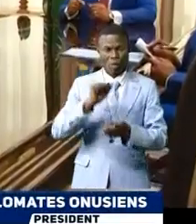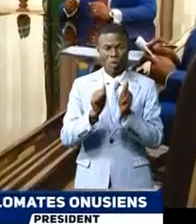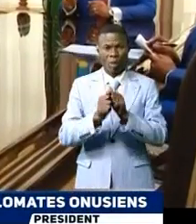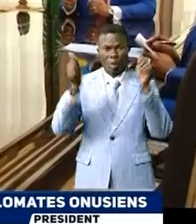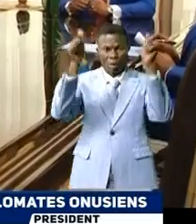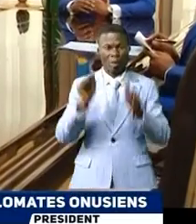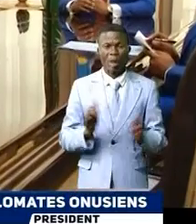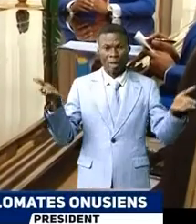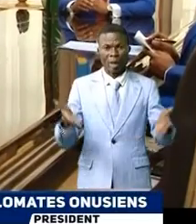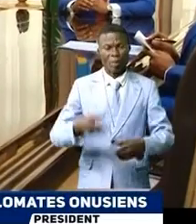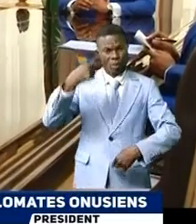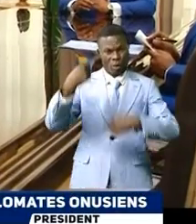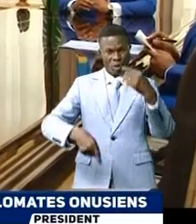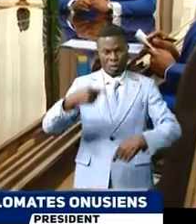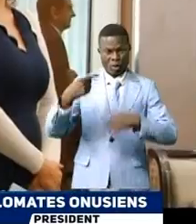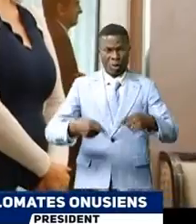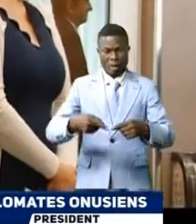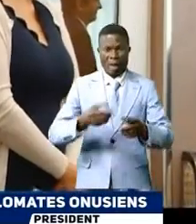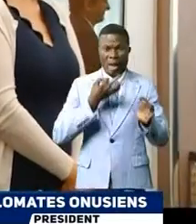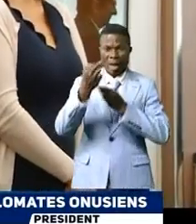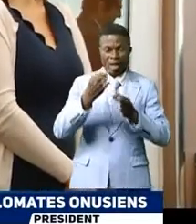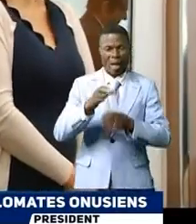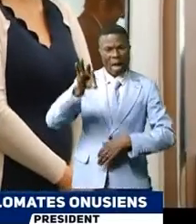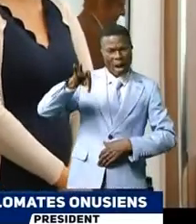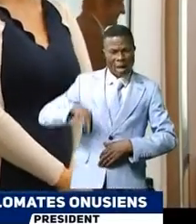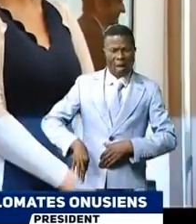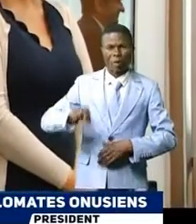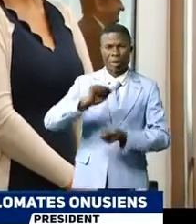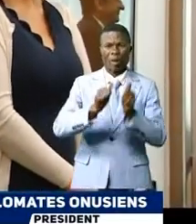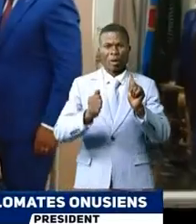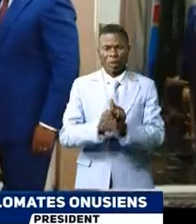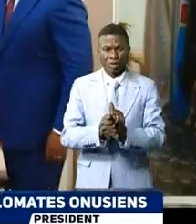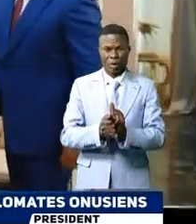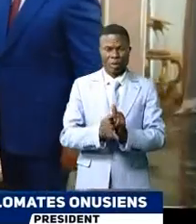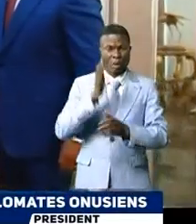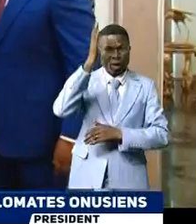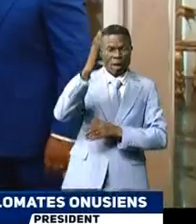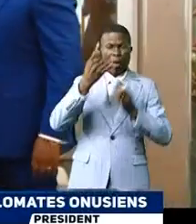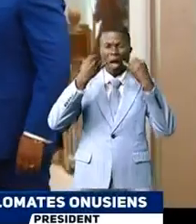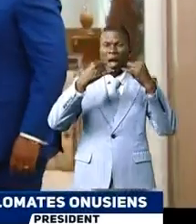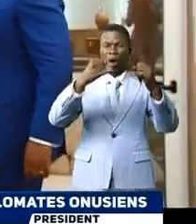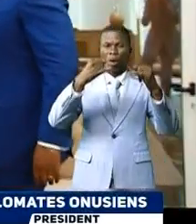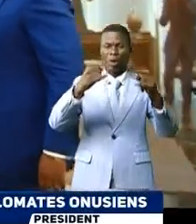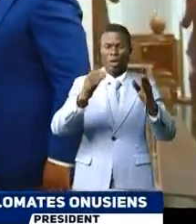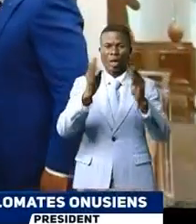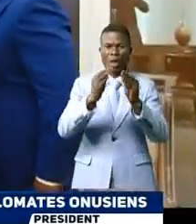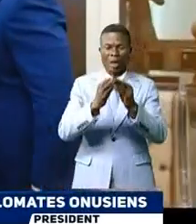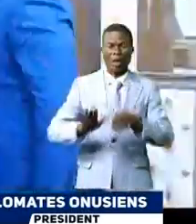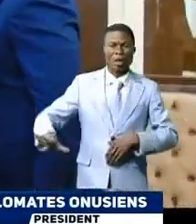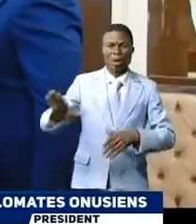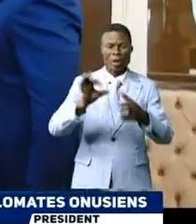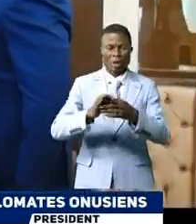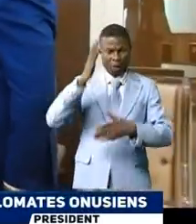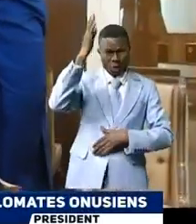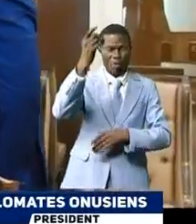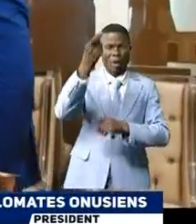Lac, qui a pris part à la discussion, justifie son intérêt sur la question par sa prochaine communication au Conseil de sécurité du